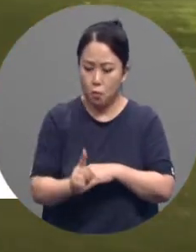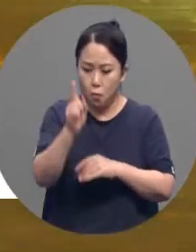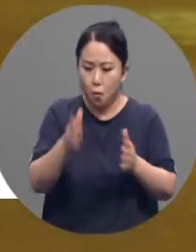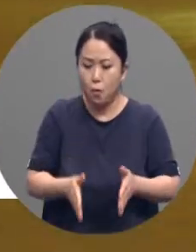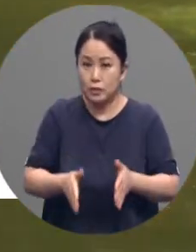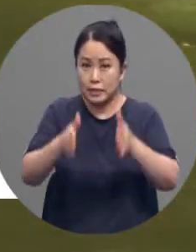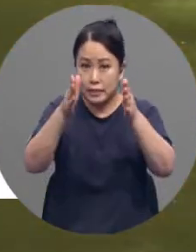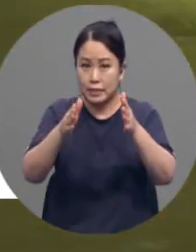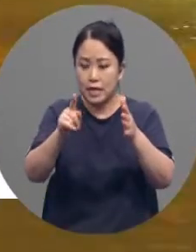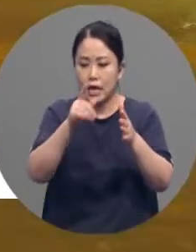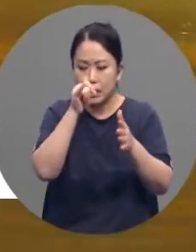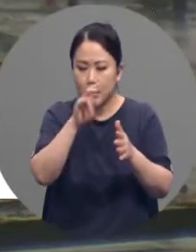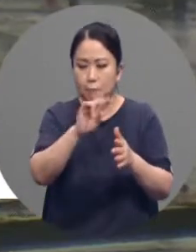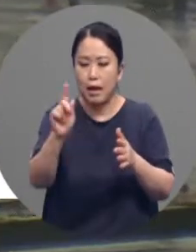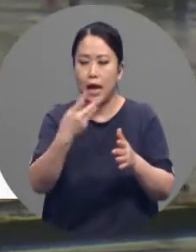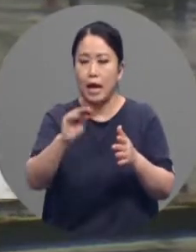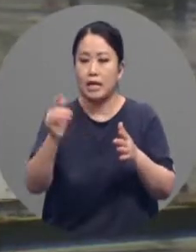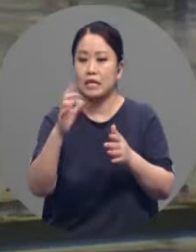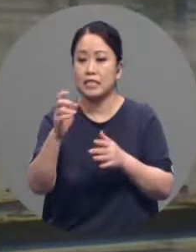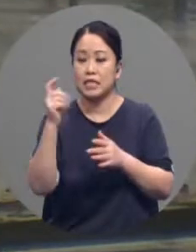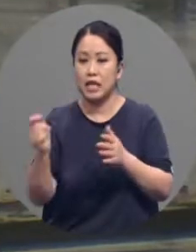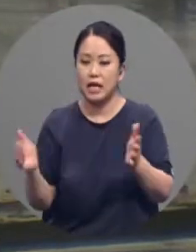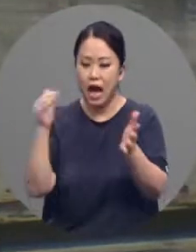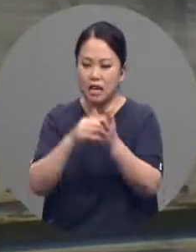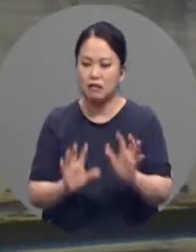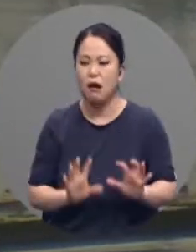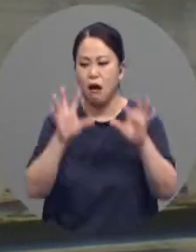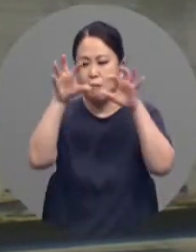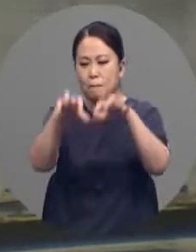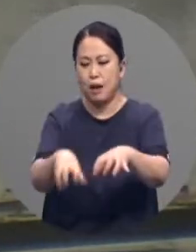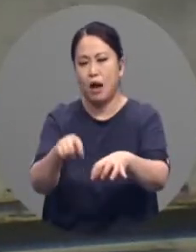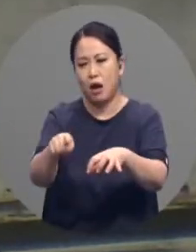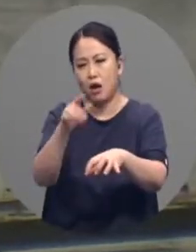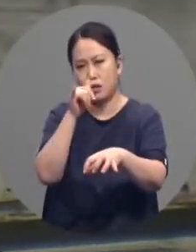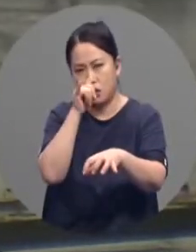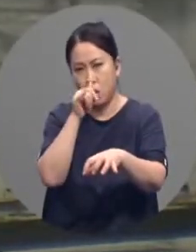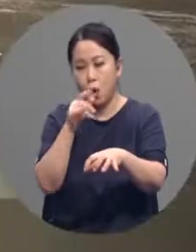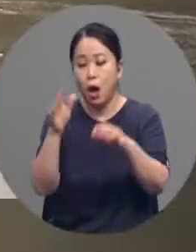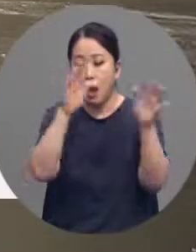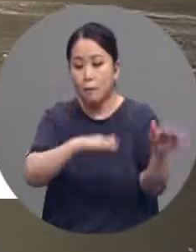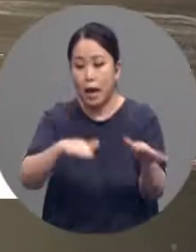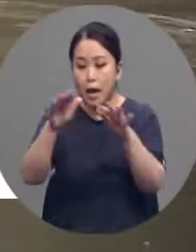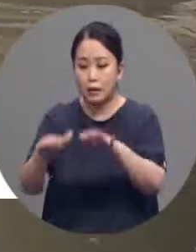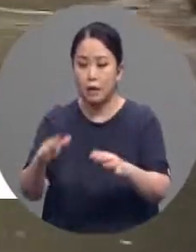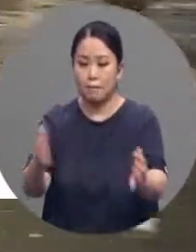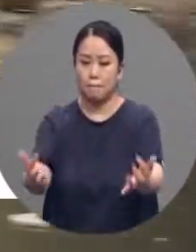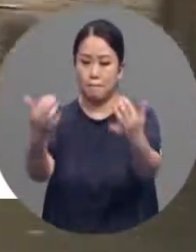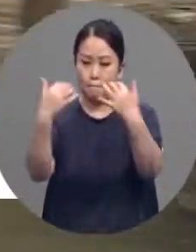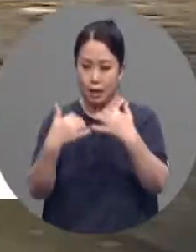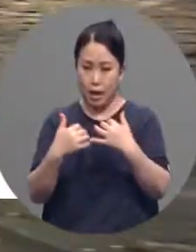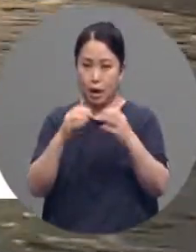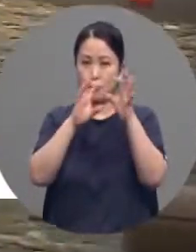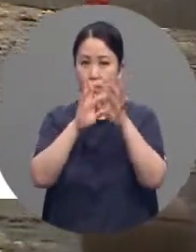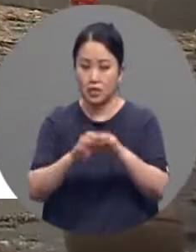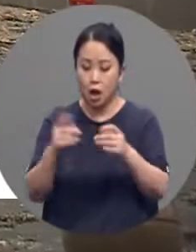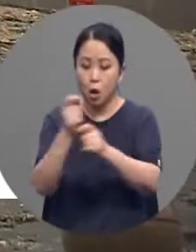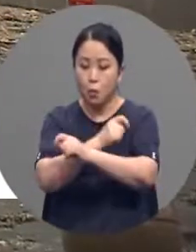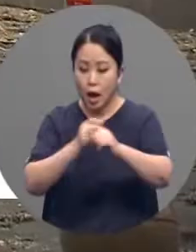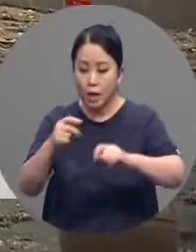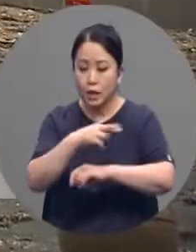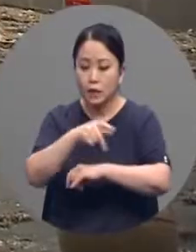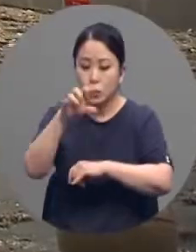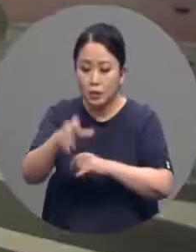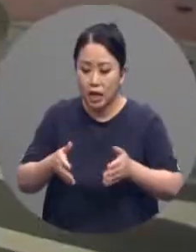밀집한 마린시티까지 덮쳤습니다. 집채만한 파도가 몰려오면서 광안리 해수욕장 도로도 엉망진창이